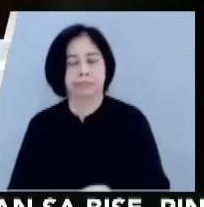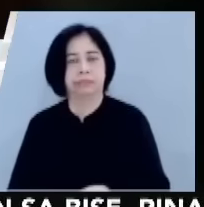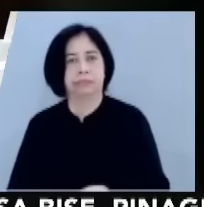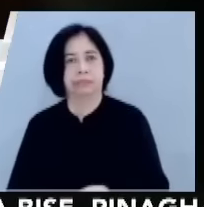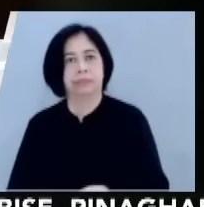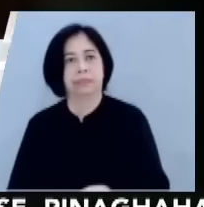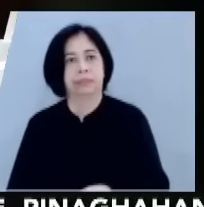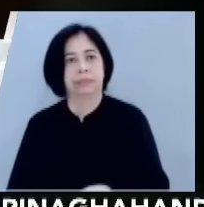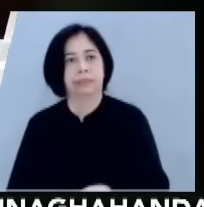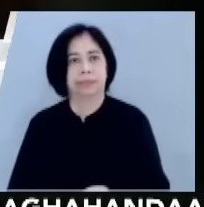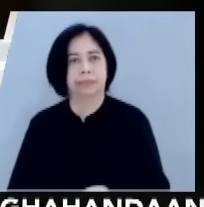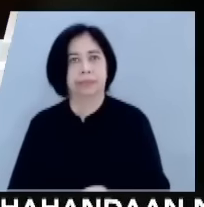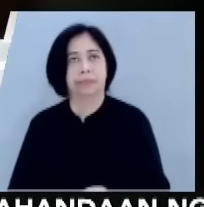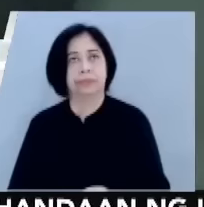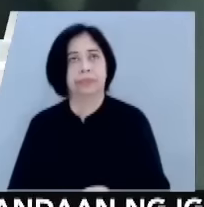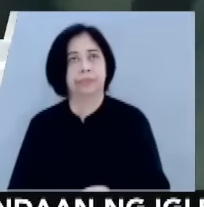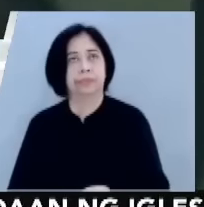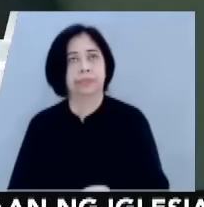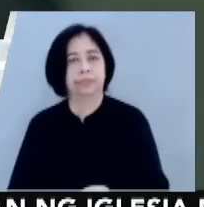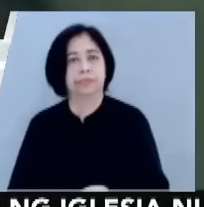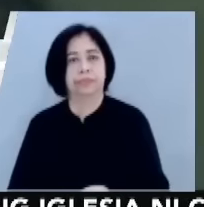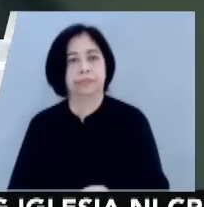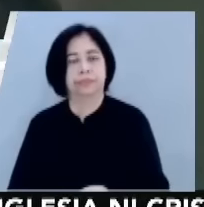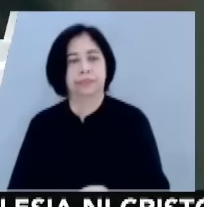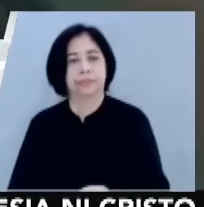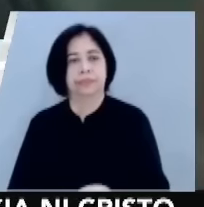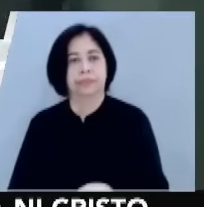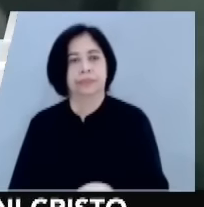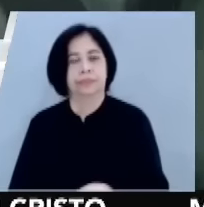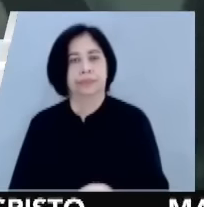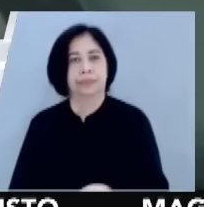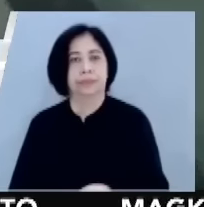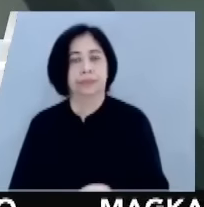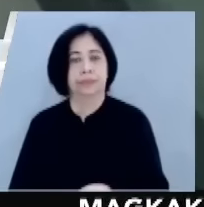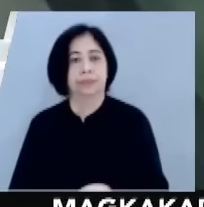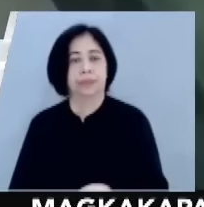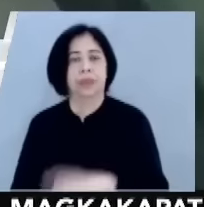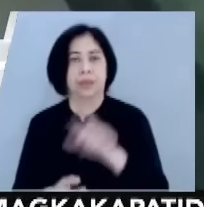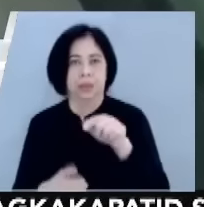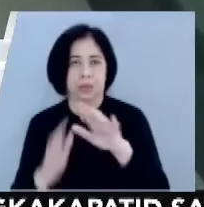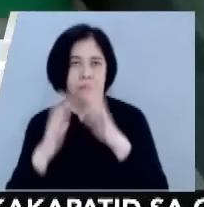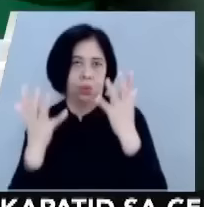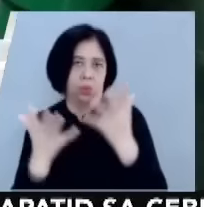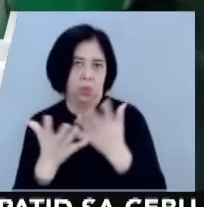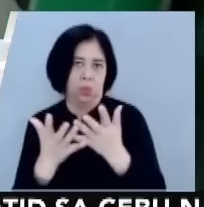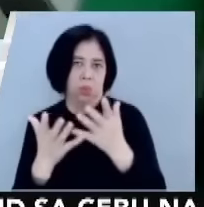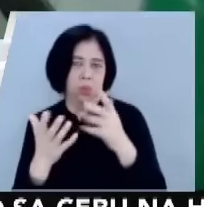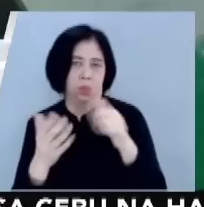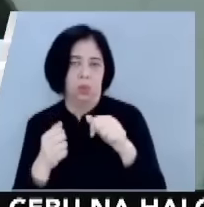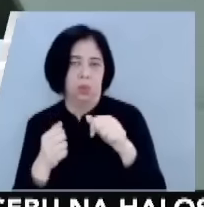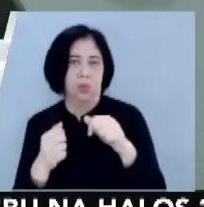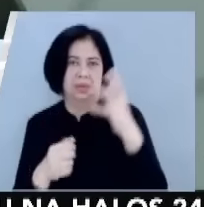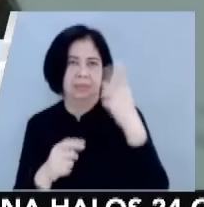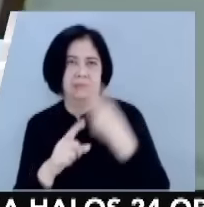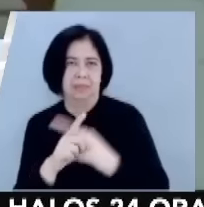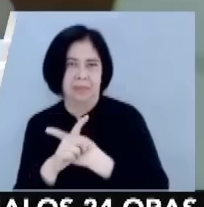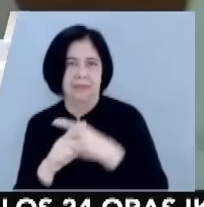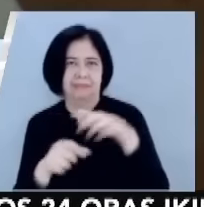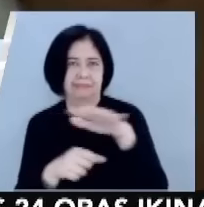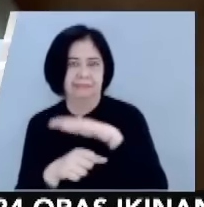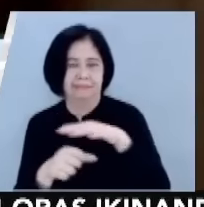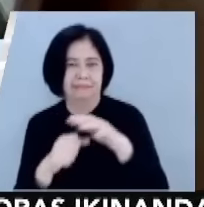the drink of the milk. Ito ang mundo ni Yao Yao sa loob ng 6 buwan.